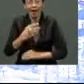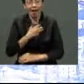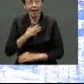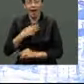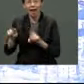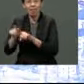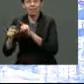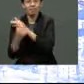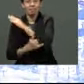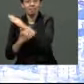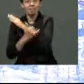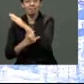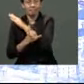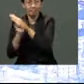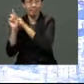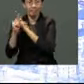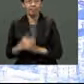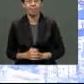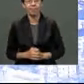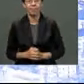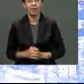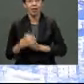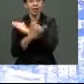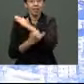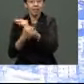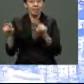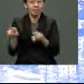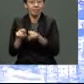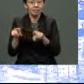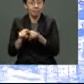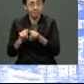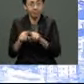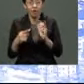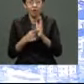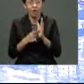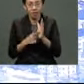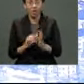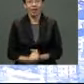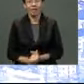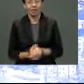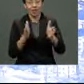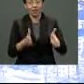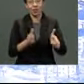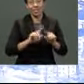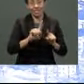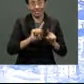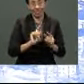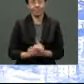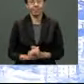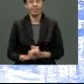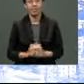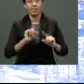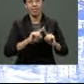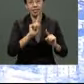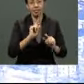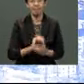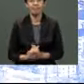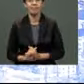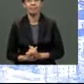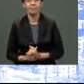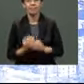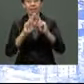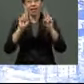อกครับมีเราเห็นอยู่แล้วนะครับอาจจะแบ่งเป็นสัก4ส่วนส่วนที่1นะครับที่ท่านพูดขึ้นมาเช่นกรณี